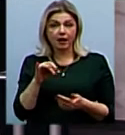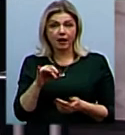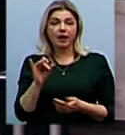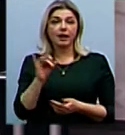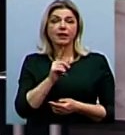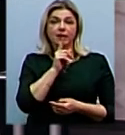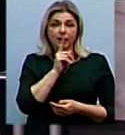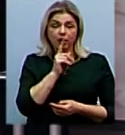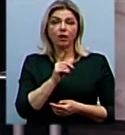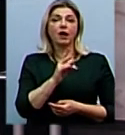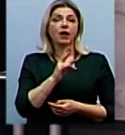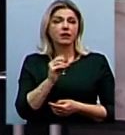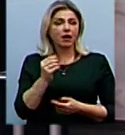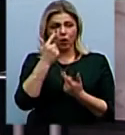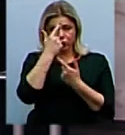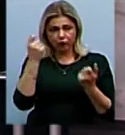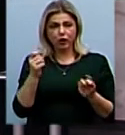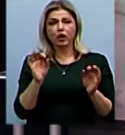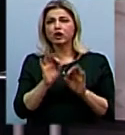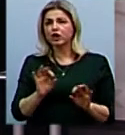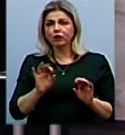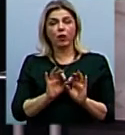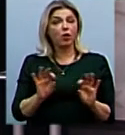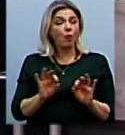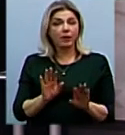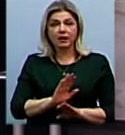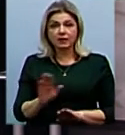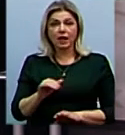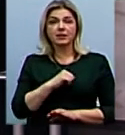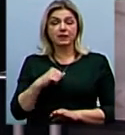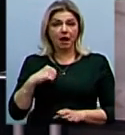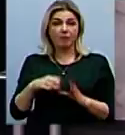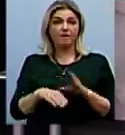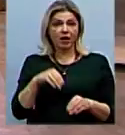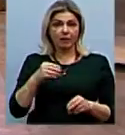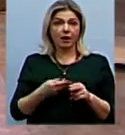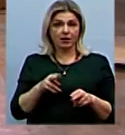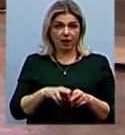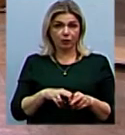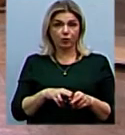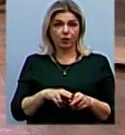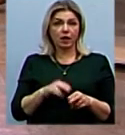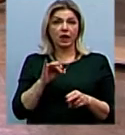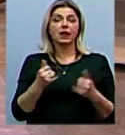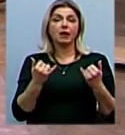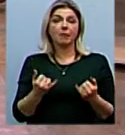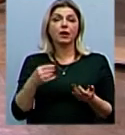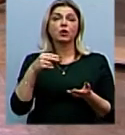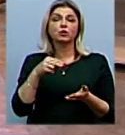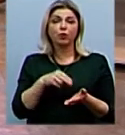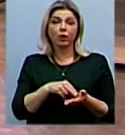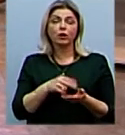тихо, тихо, не уведомил, ничего не объяснил, сам выбрал эту. И теперь